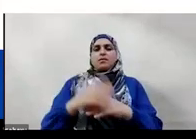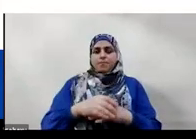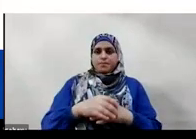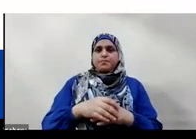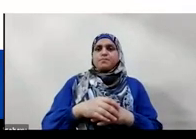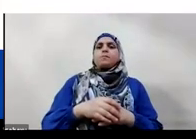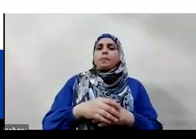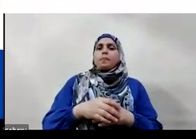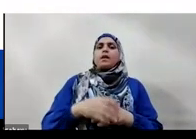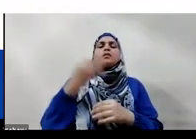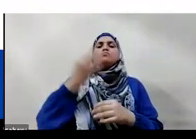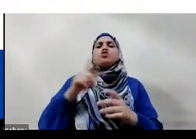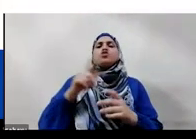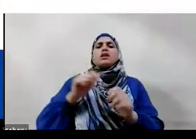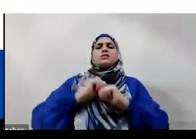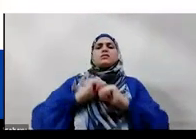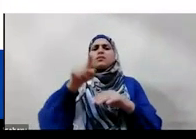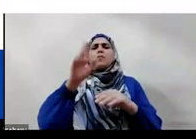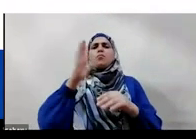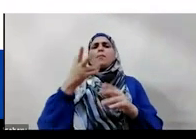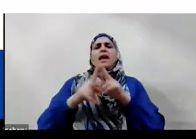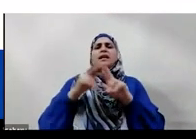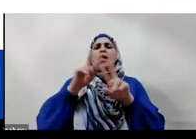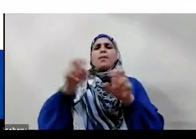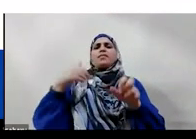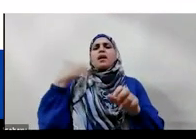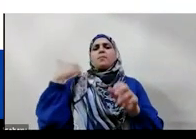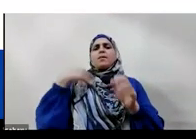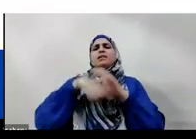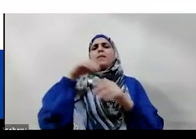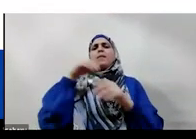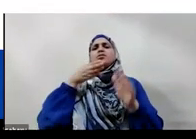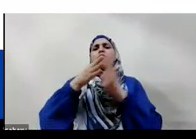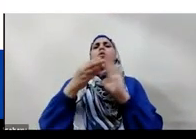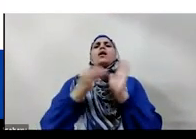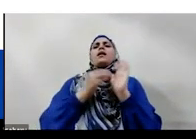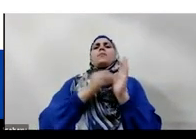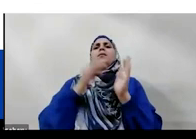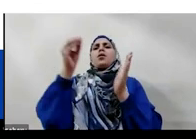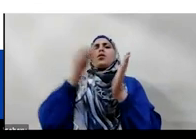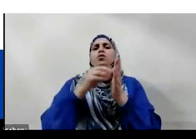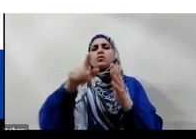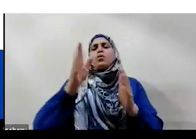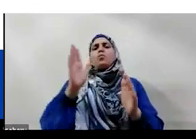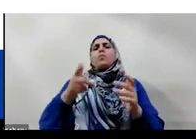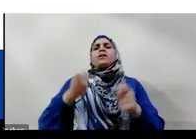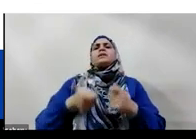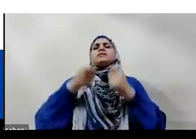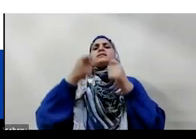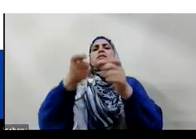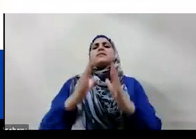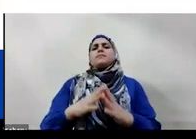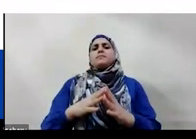ببلشت، ممكن تبقى اي بحث حضراتكم عملتوه في الجامعه بتاعه حضراتكم وتقدروا تسلموه از رايتنج سامبل.